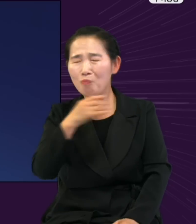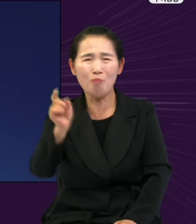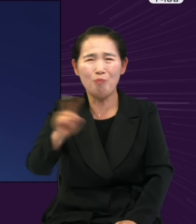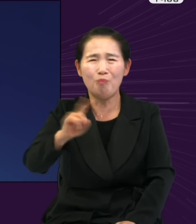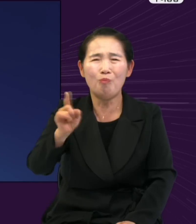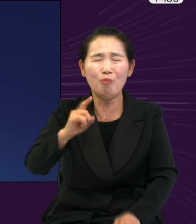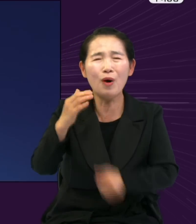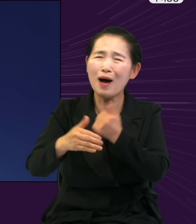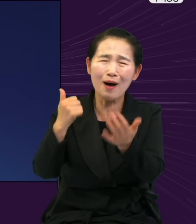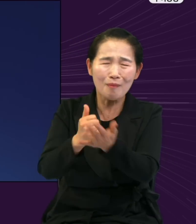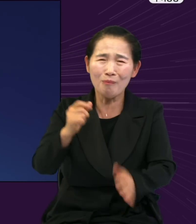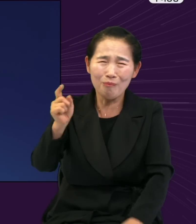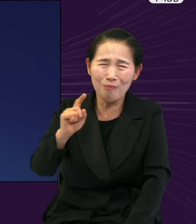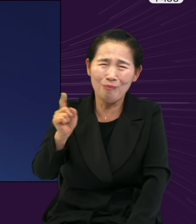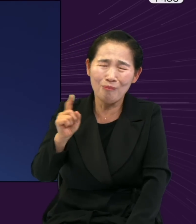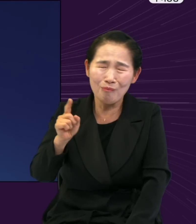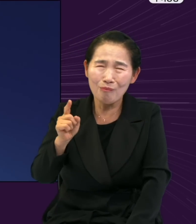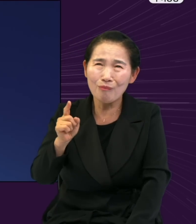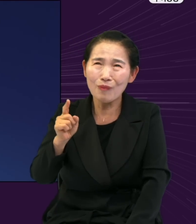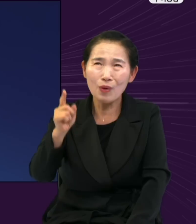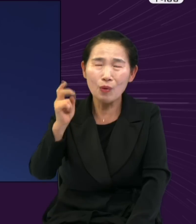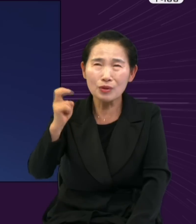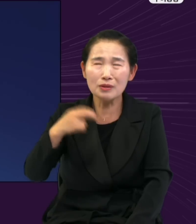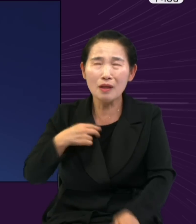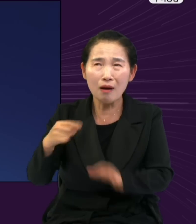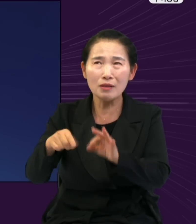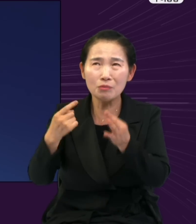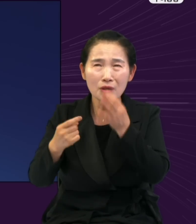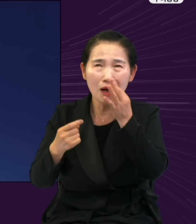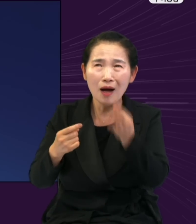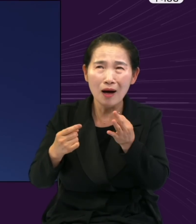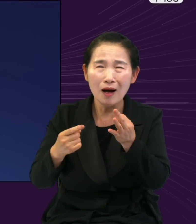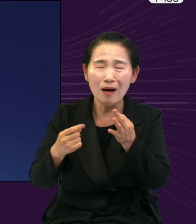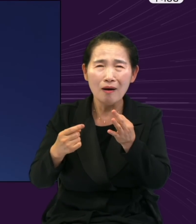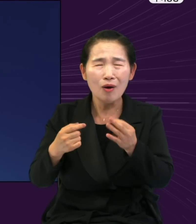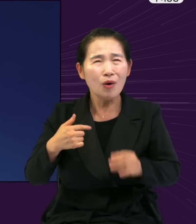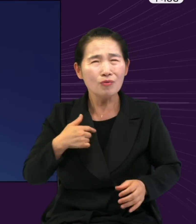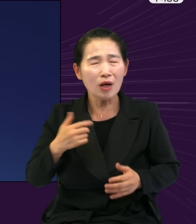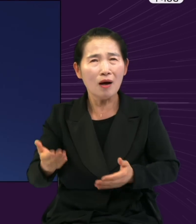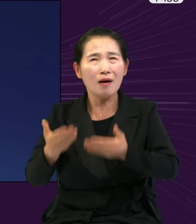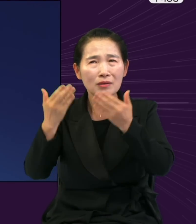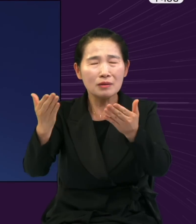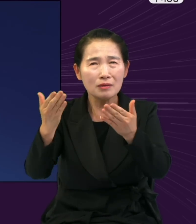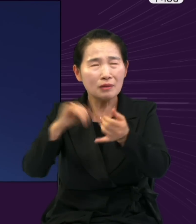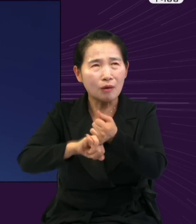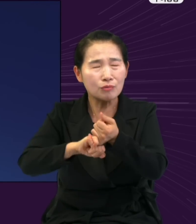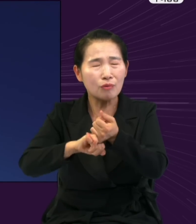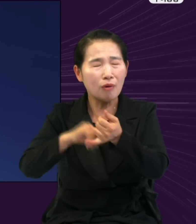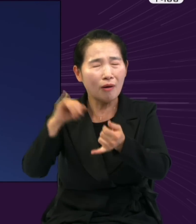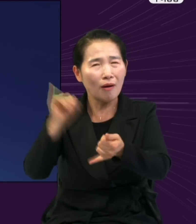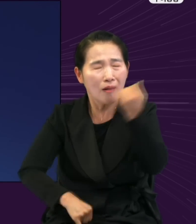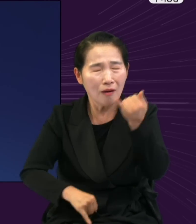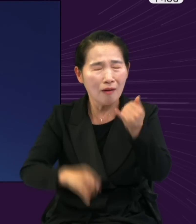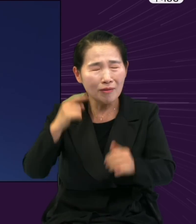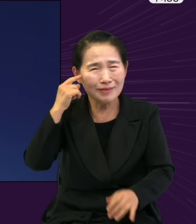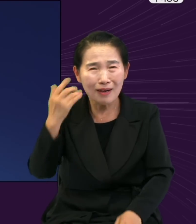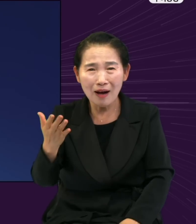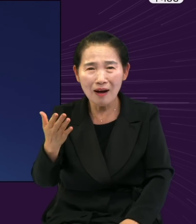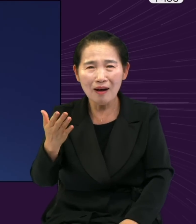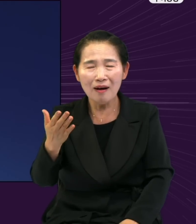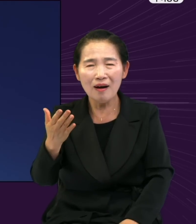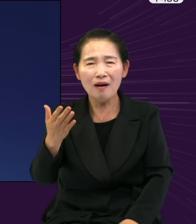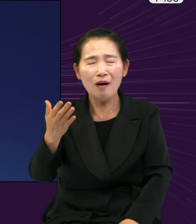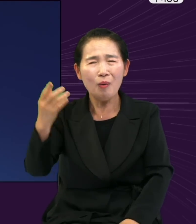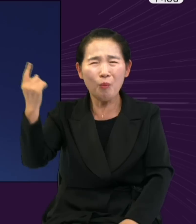앞에 11조를 빼먹었나? 하나님 앞에 내가 뭐 드려야 될 걸 드리지 않았나? 하나님 도대체 나한테 왜 이런